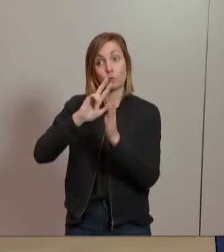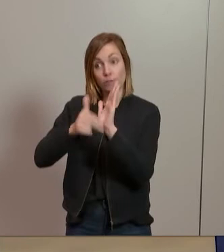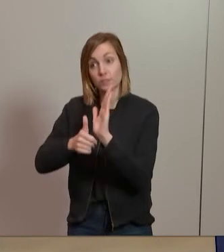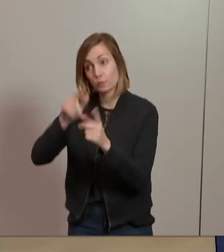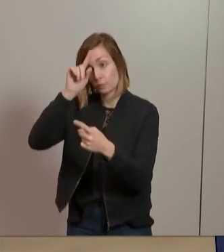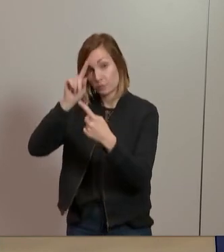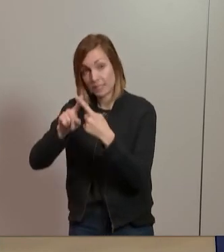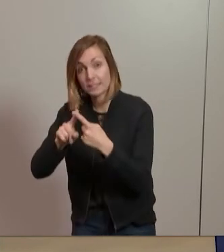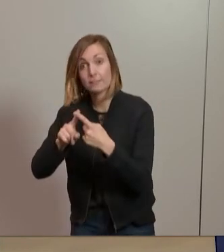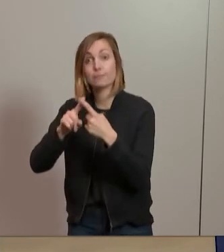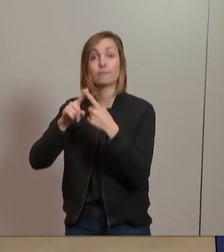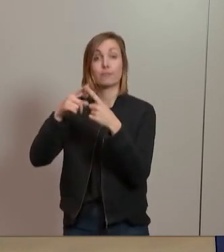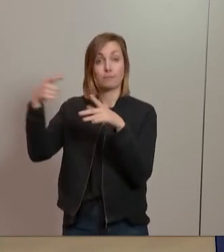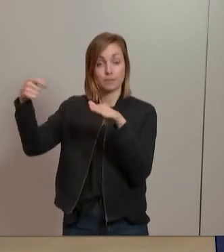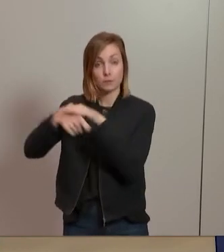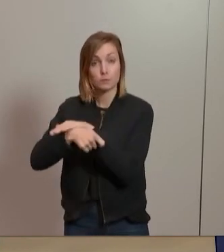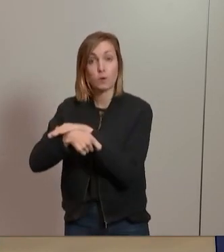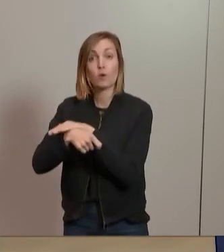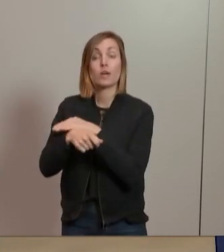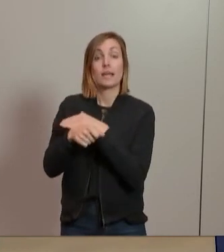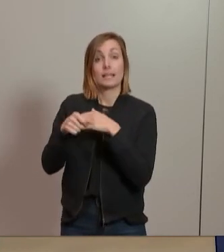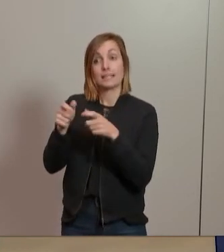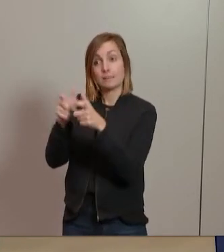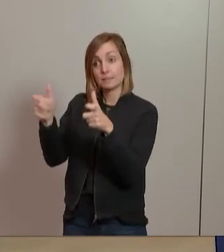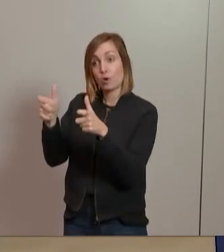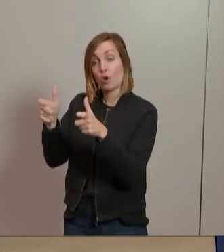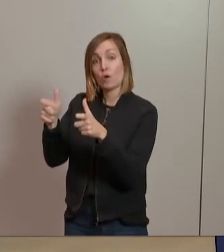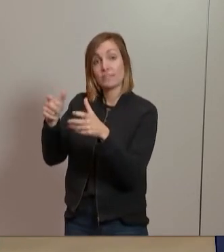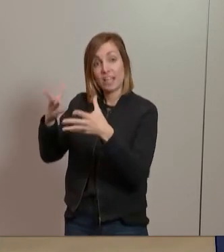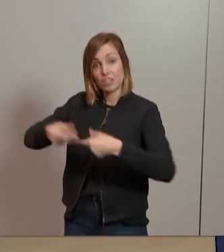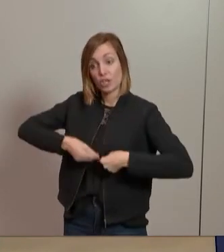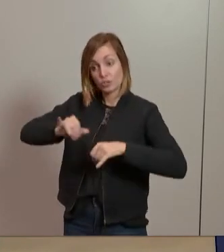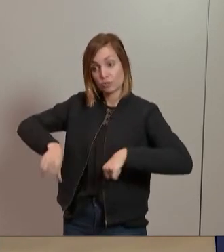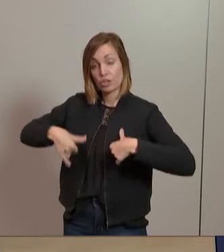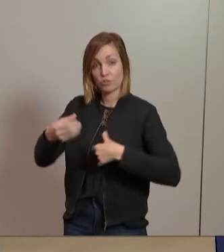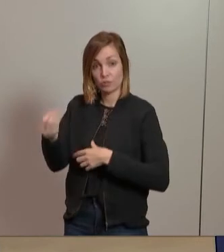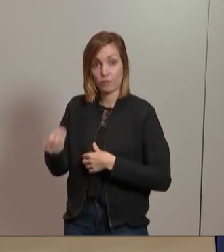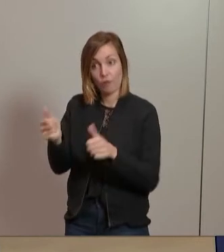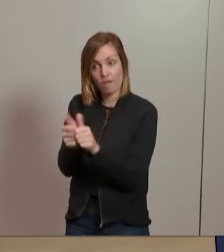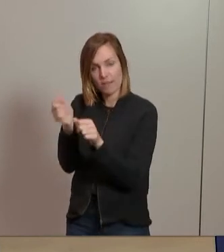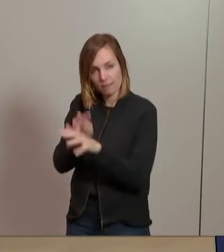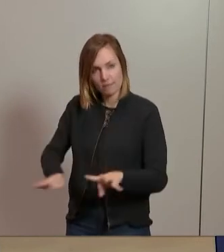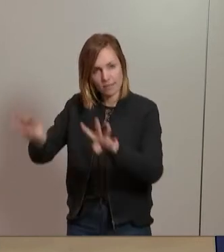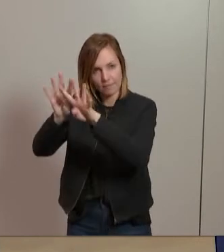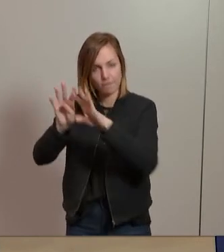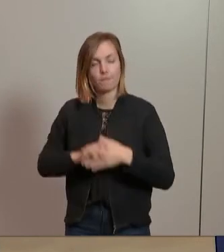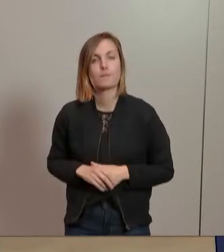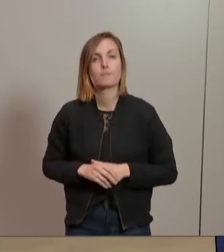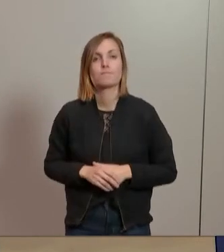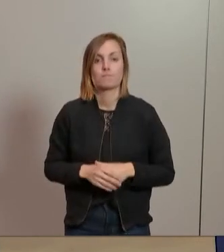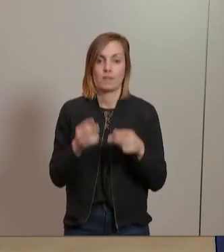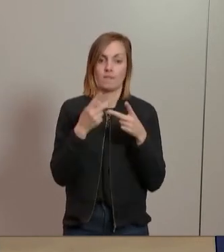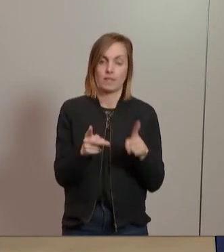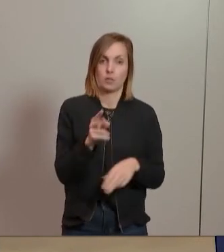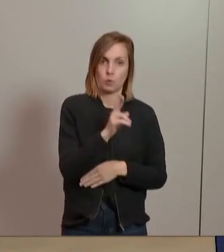et de financement des établissements d'accueil de jeunes enfants avec la CAF, Caisse d'allocation familiale. La ville